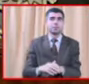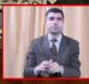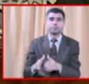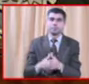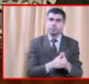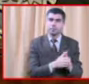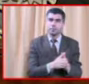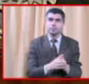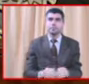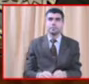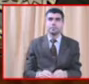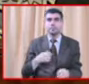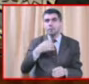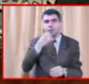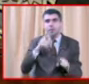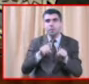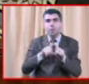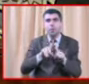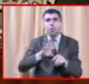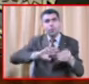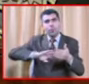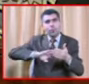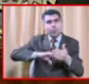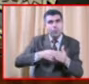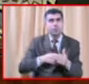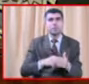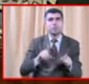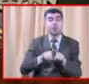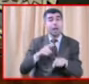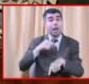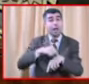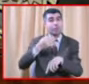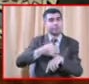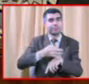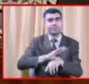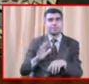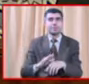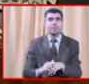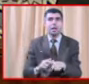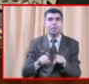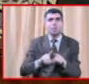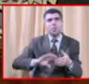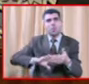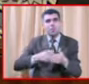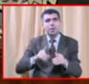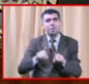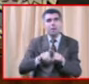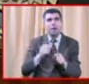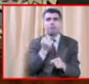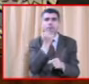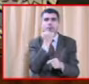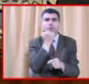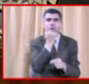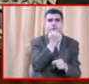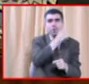السيد النائب. فيما يتعلق بكل لا انتهى الوقت القناة. فيما يتعلق بكل الأخطاء التي وقعت